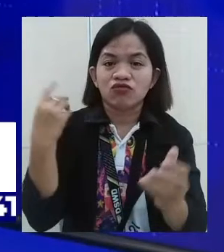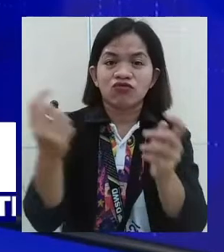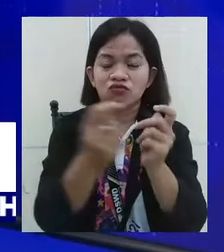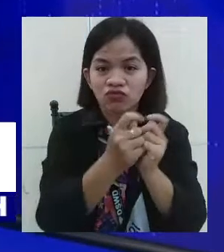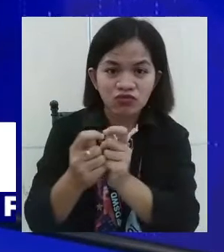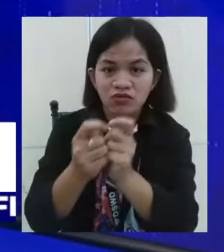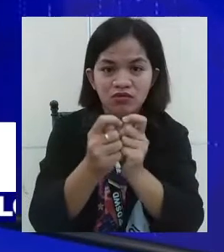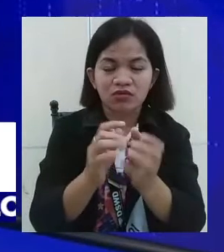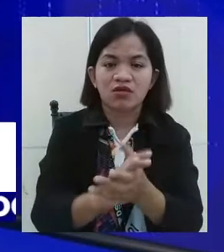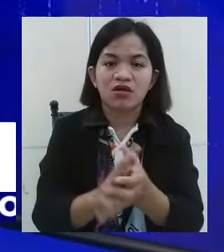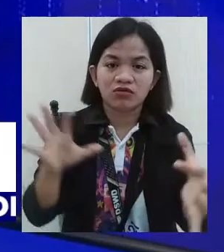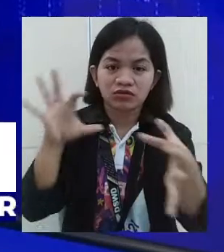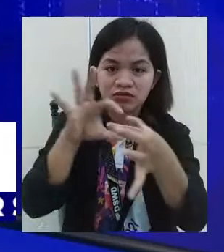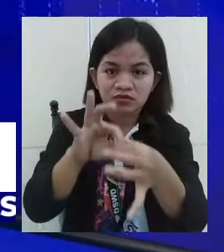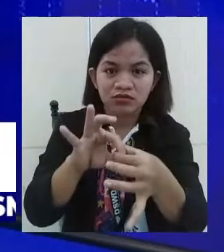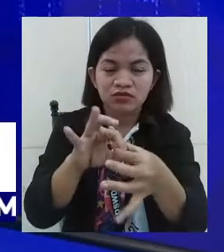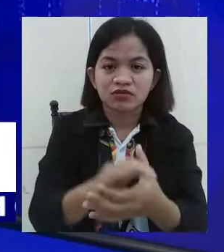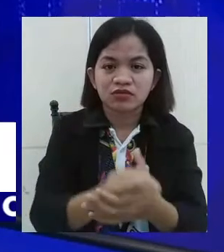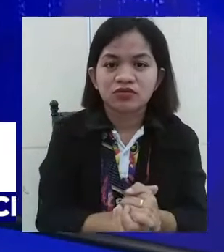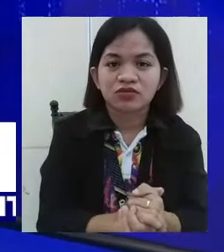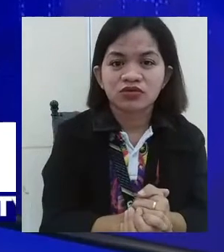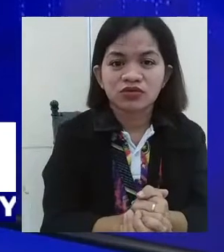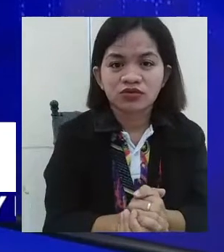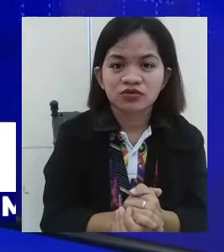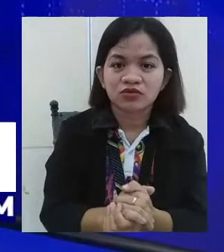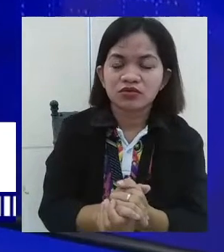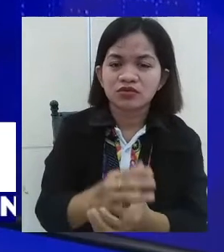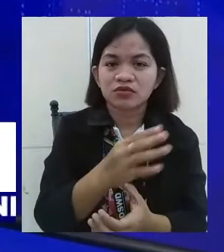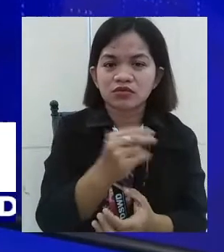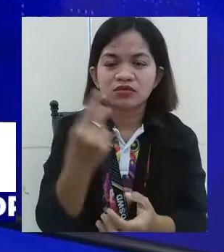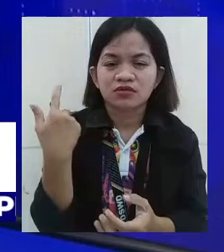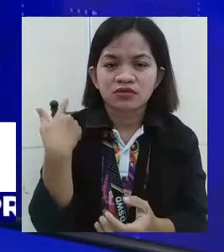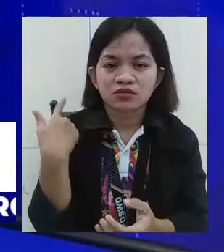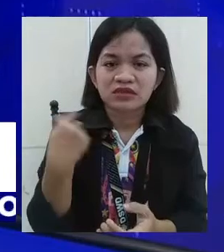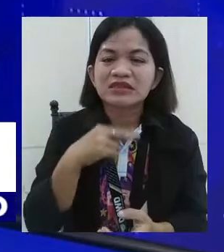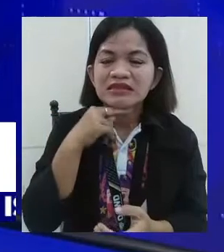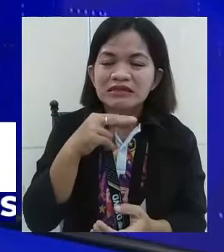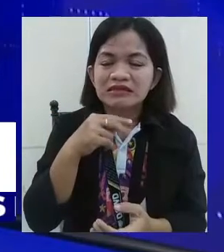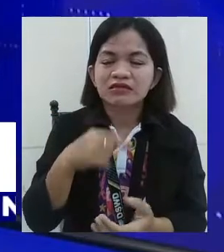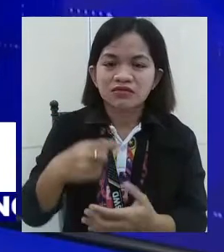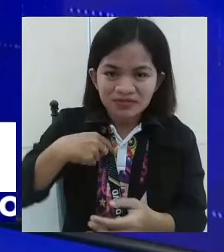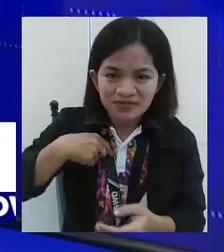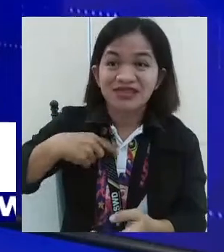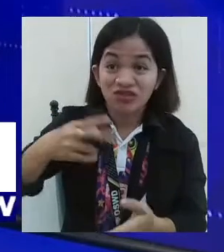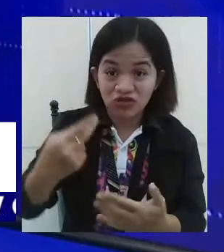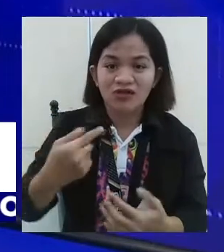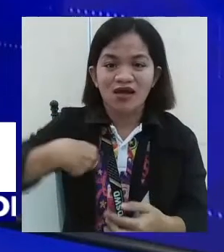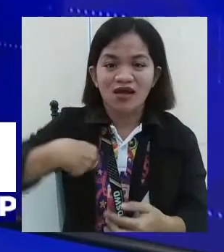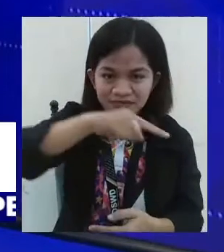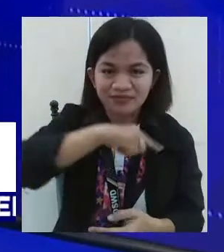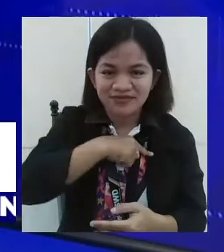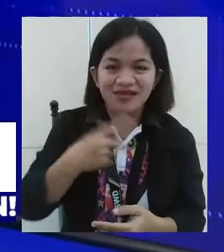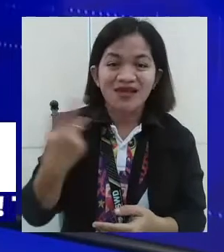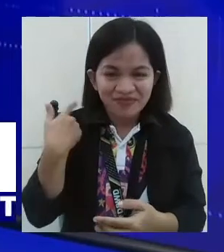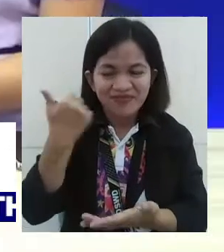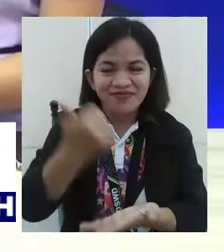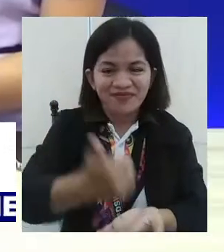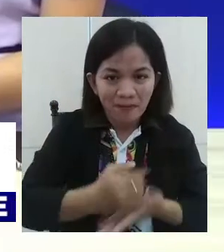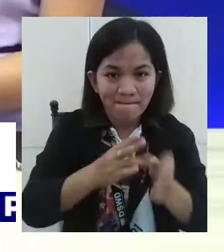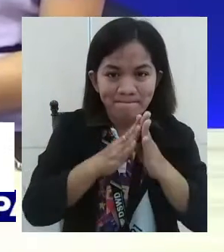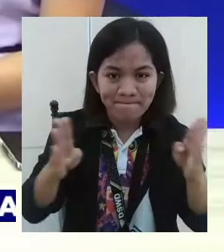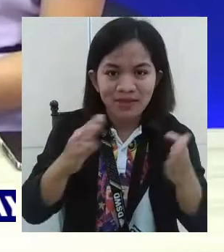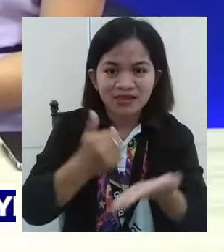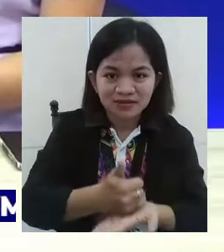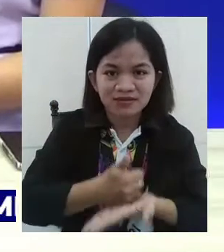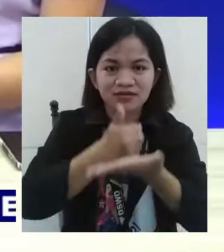yung nagiging para sa amin nagiging pakinabang ng sector sa